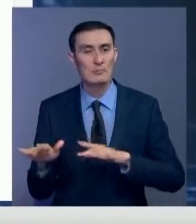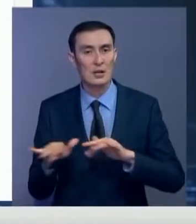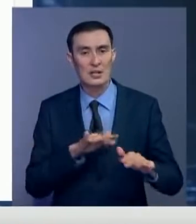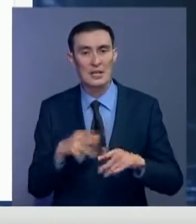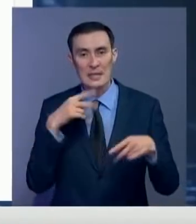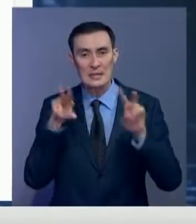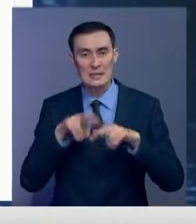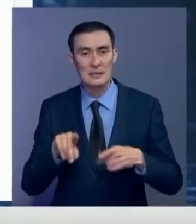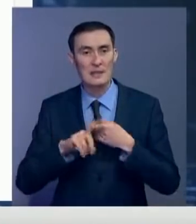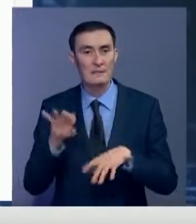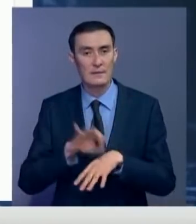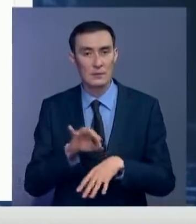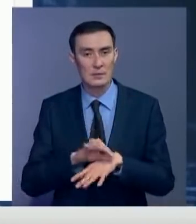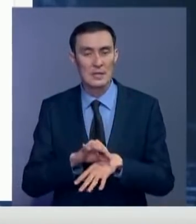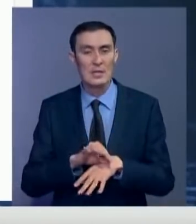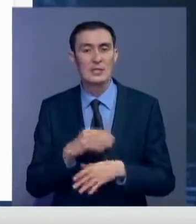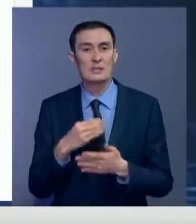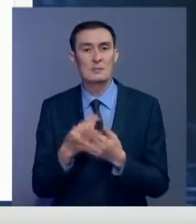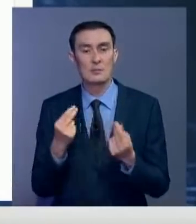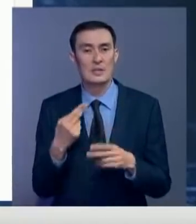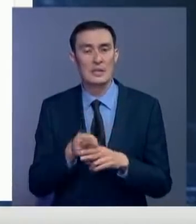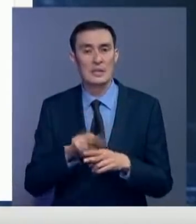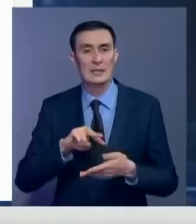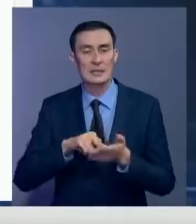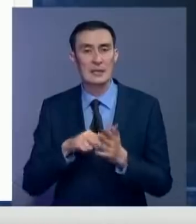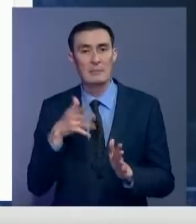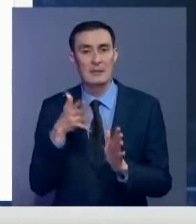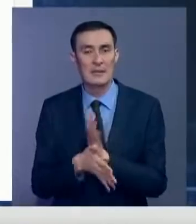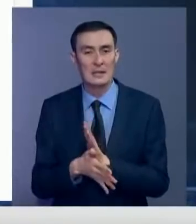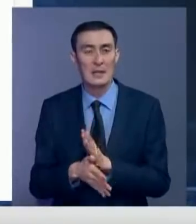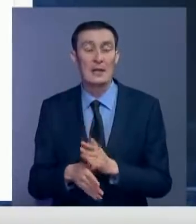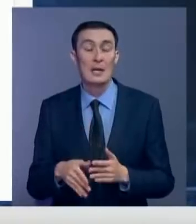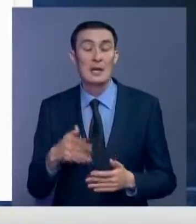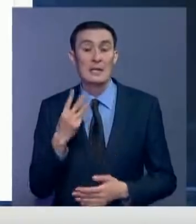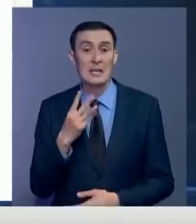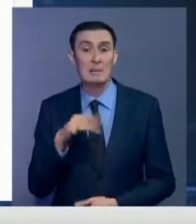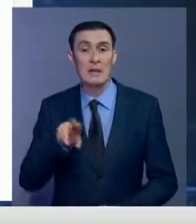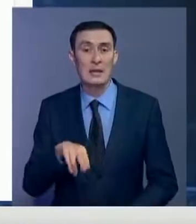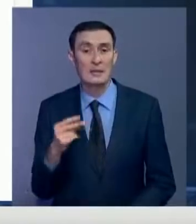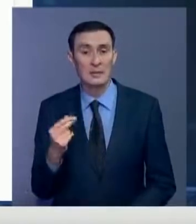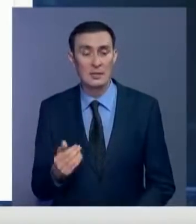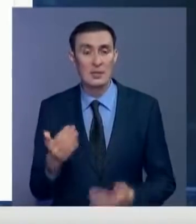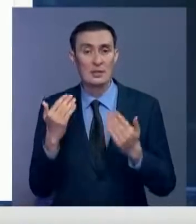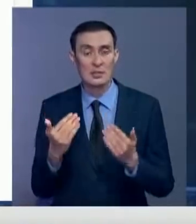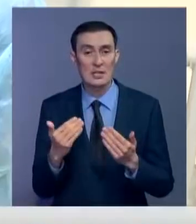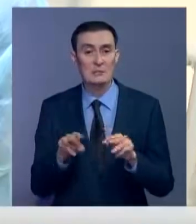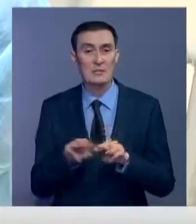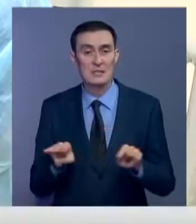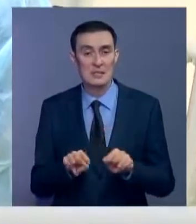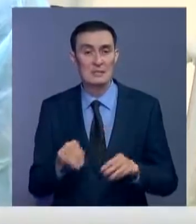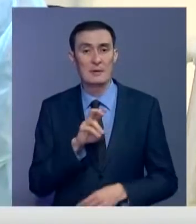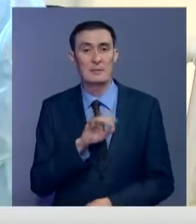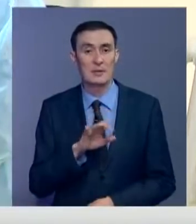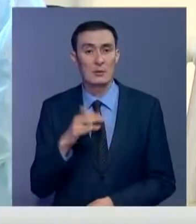прошли тестирование на коронавирус. Из бюджета на эти цели потратили без малого 3 миллиарда тенге. Сейчас